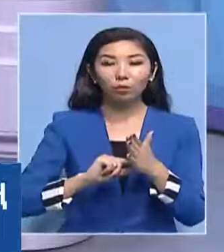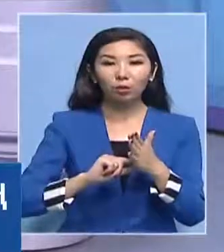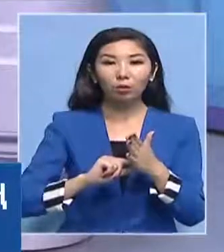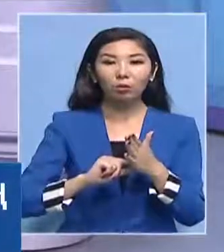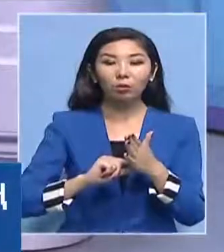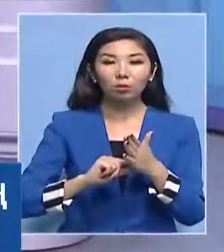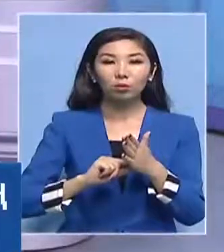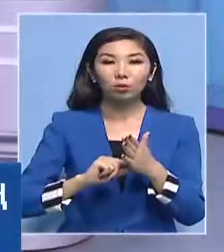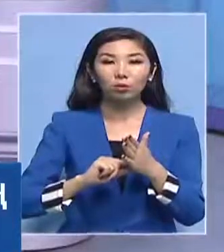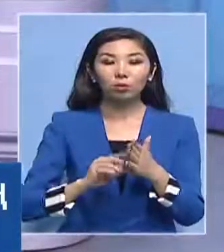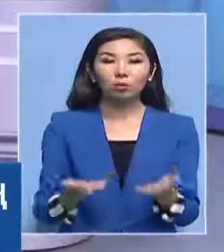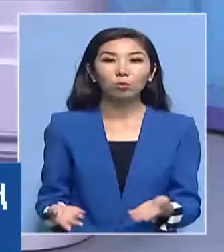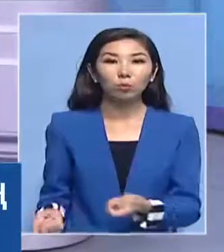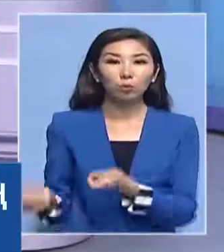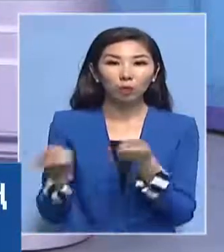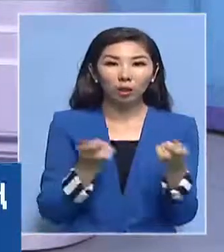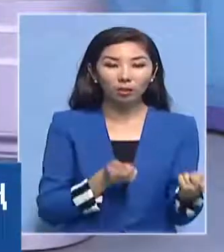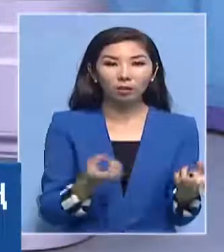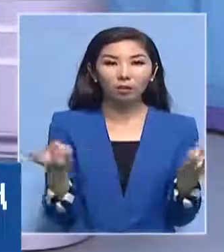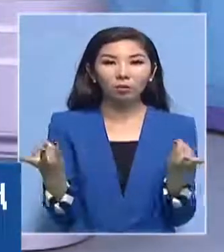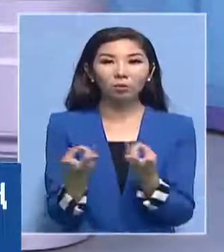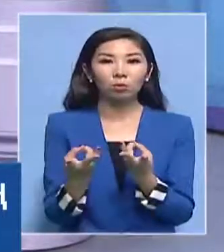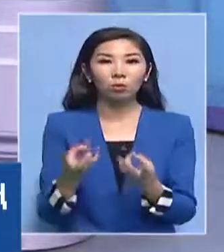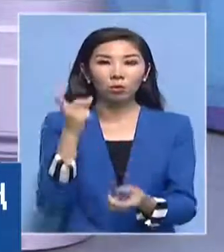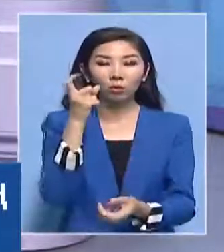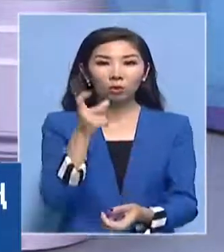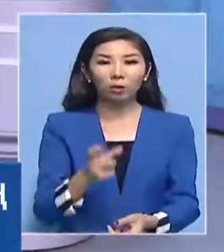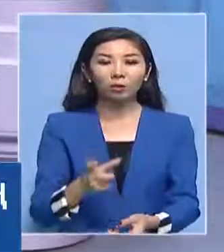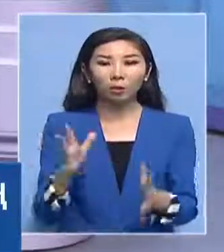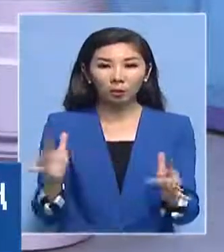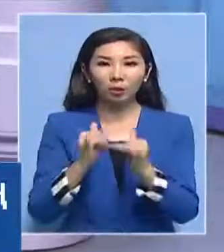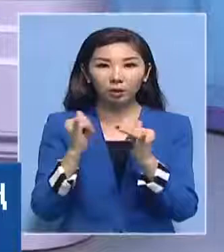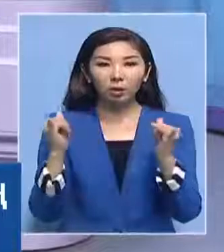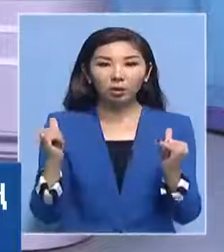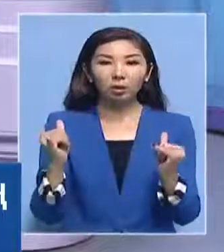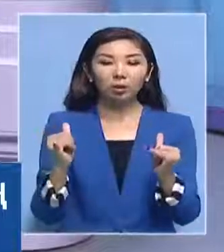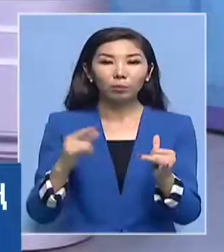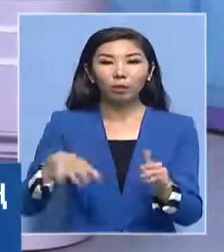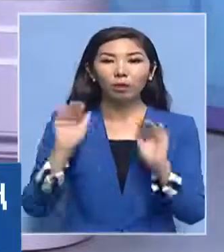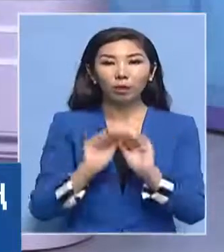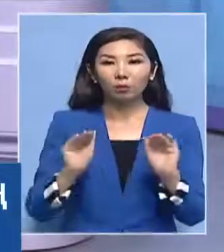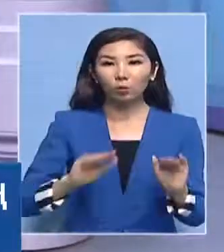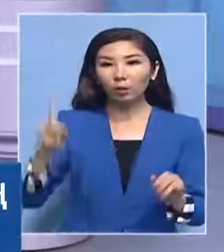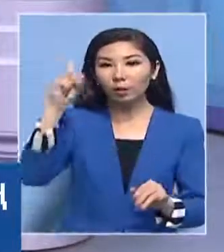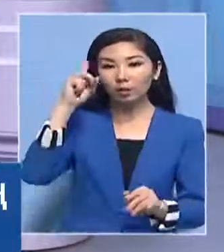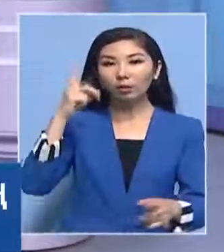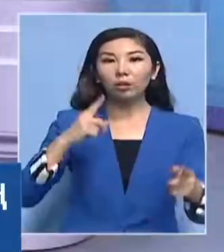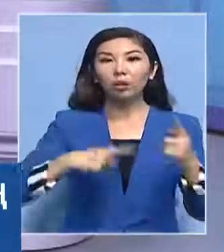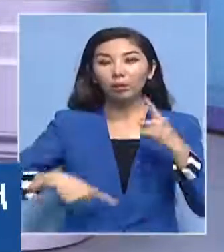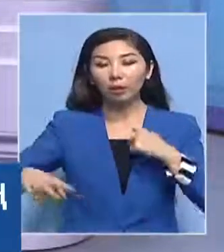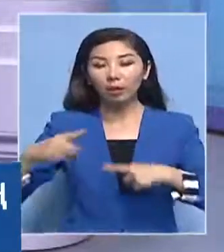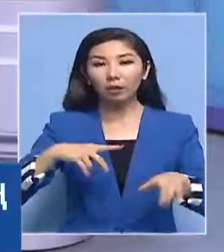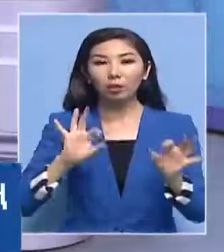төлемі түсіп тұру керек, да? Сонда ол адам жаңа дамиды, балдарын ойлайды, елді ойлайды, тағы басқан